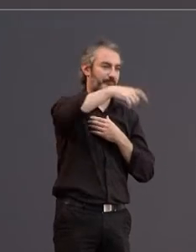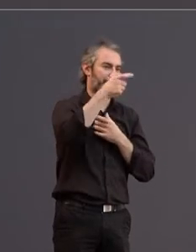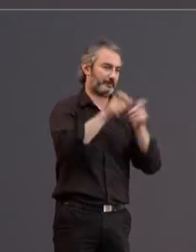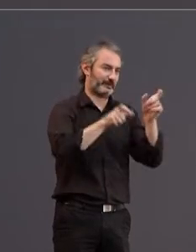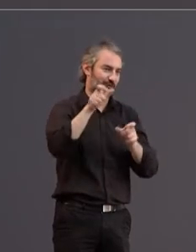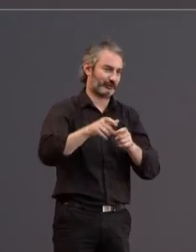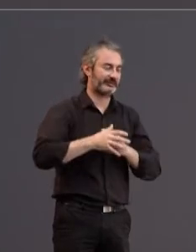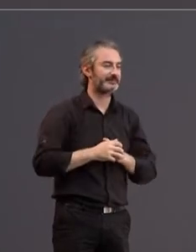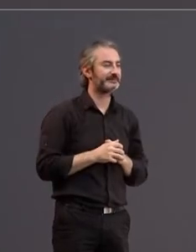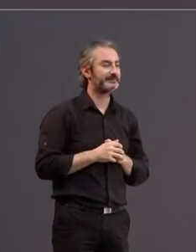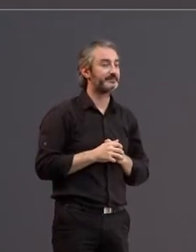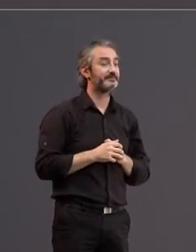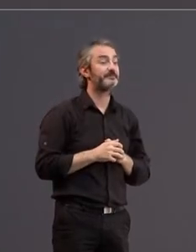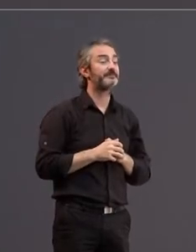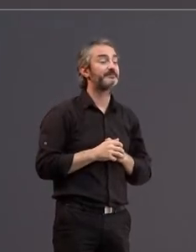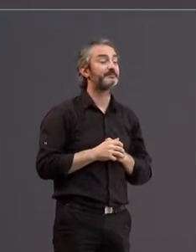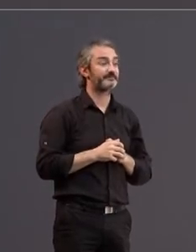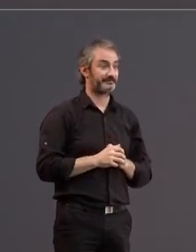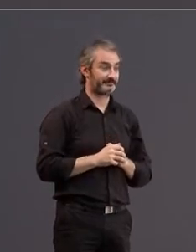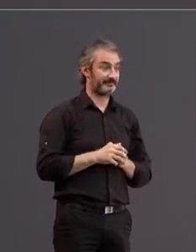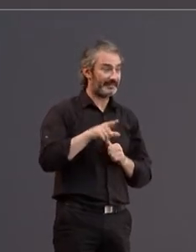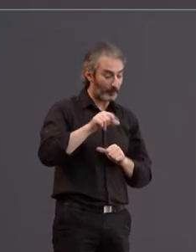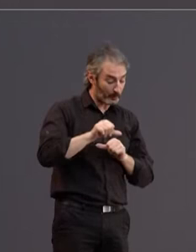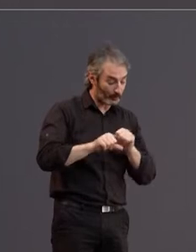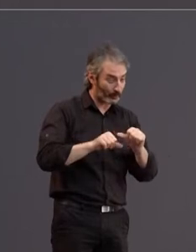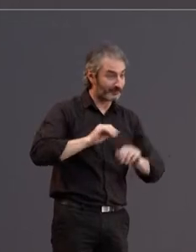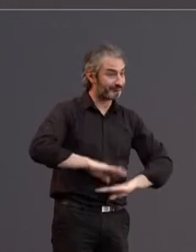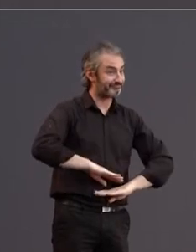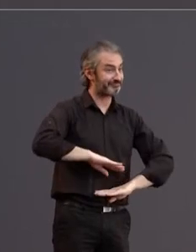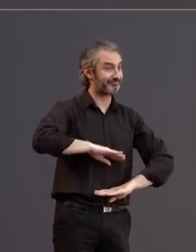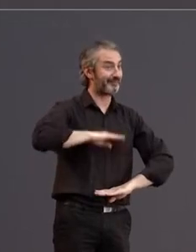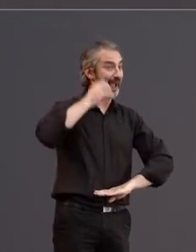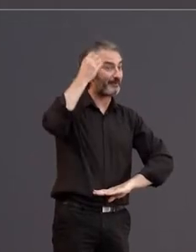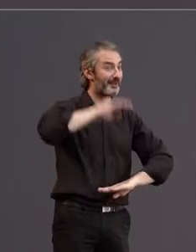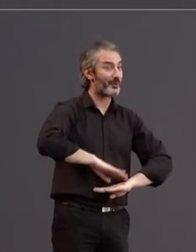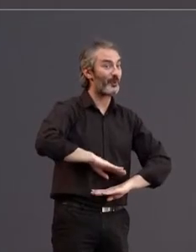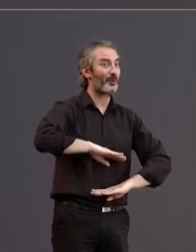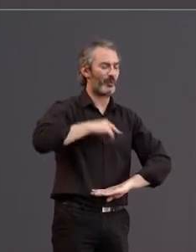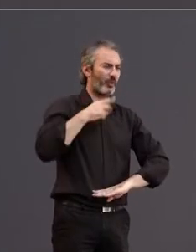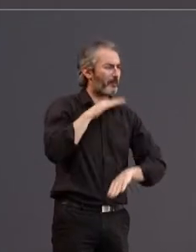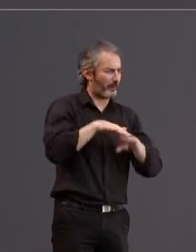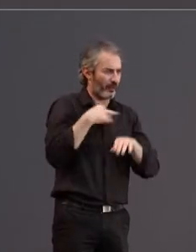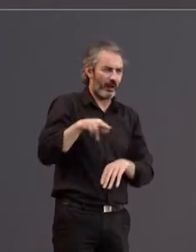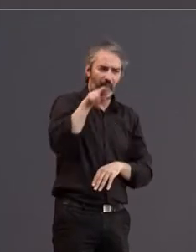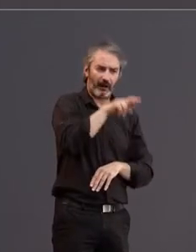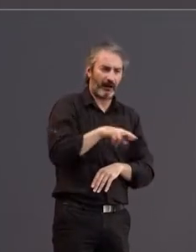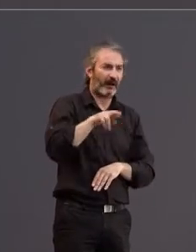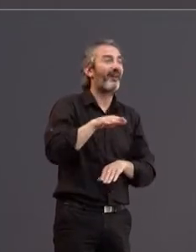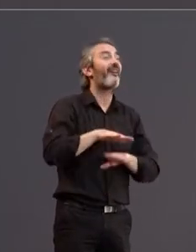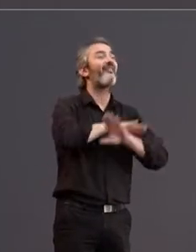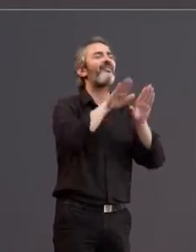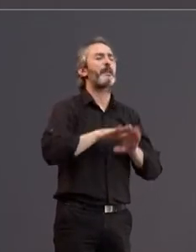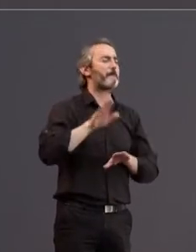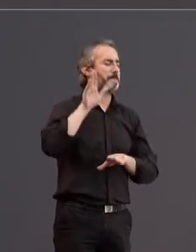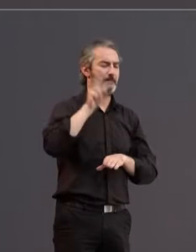etc. Veureu però que aquest procés d'aprenentatge, com us deia abans, i sé que insisteixo molt en això, no s'acaba mai.